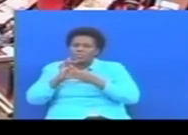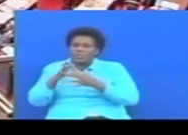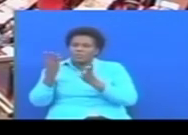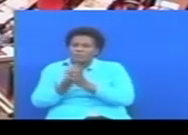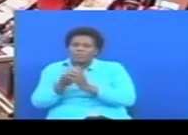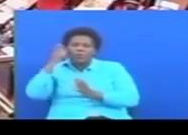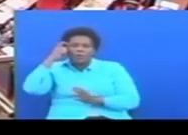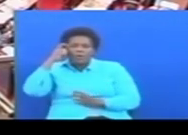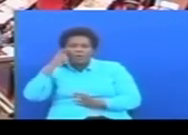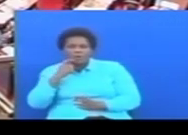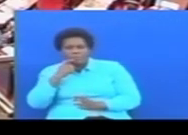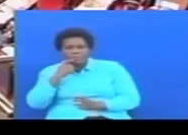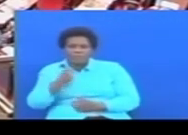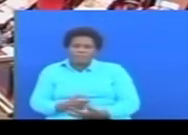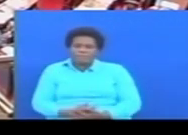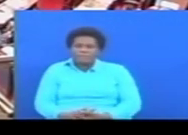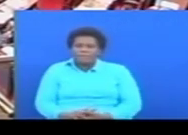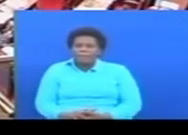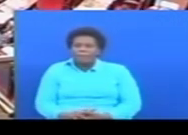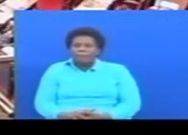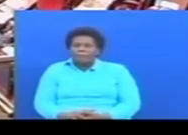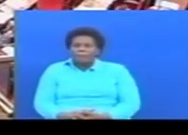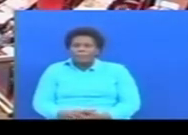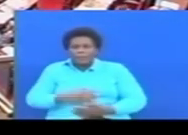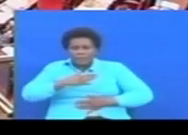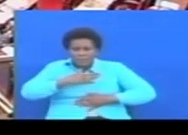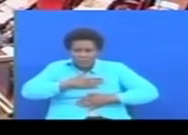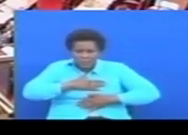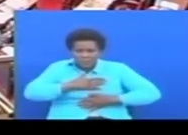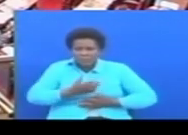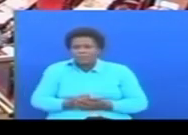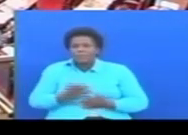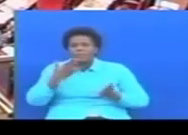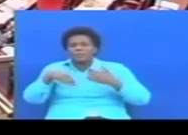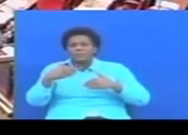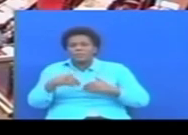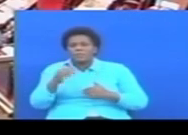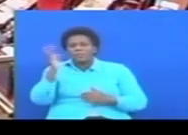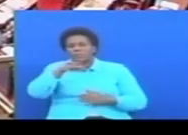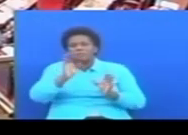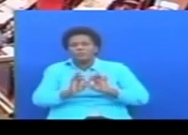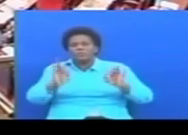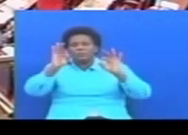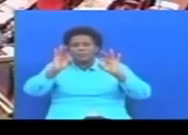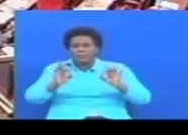alikuwepo Jen Malumbo na Habibu Uprute. Asante, nakutakia tu siku njema.